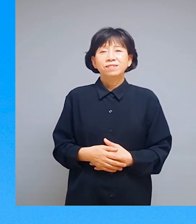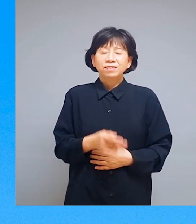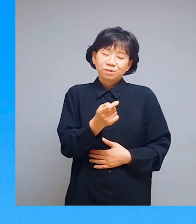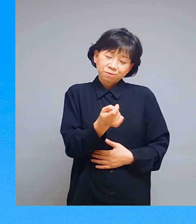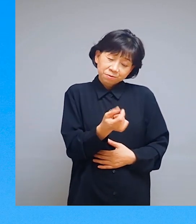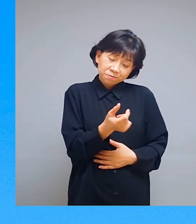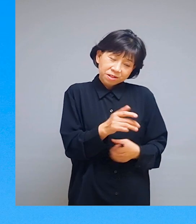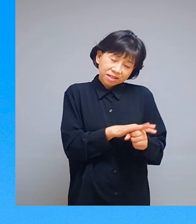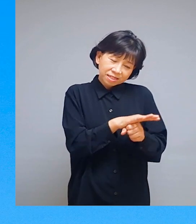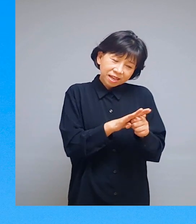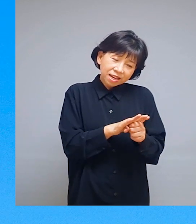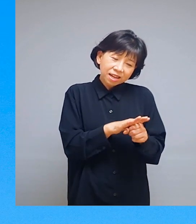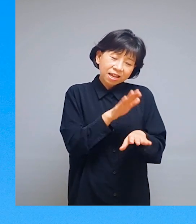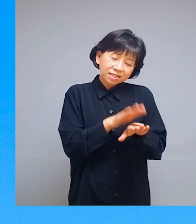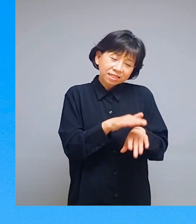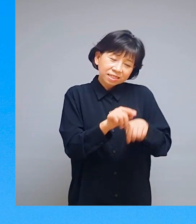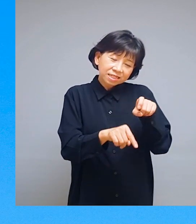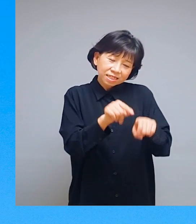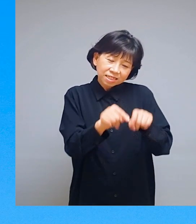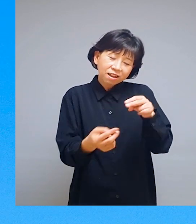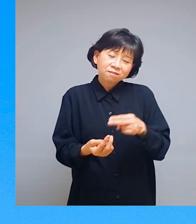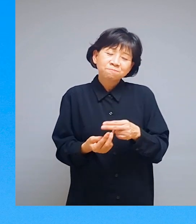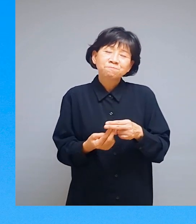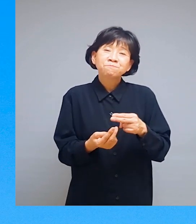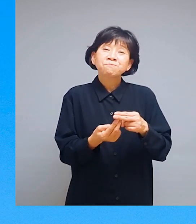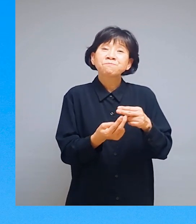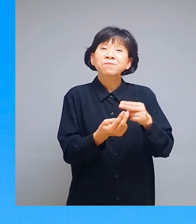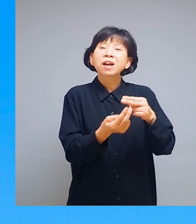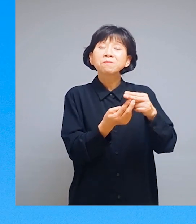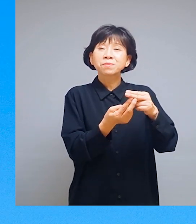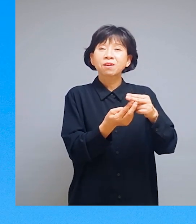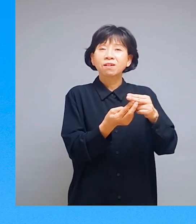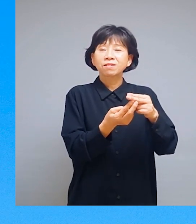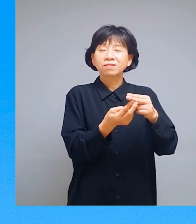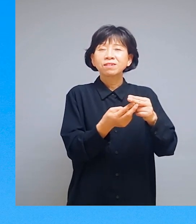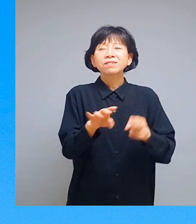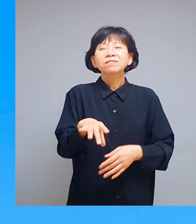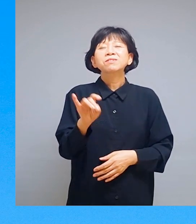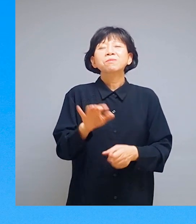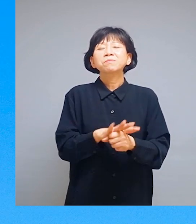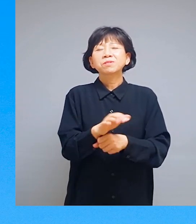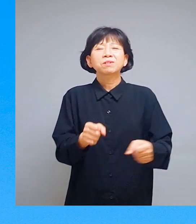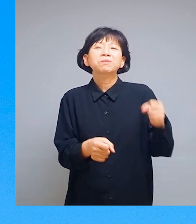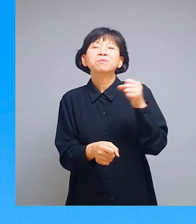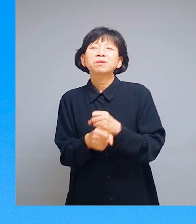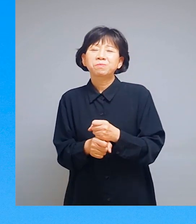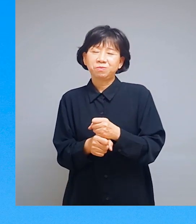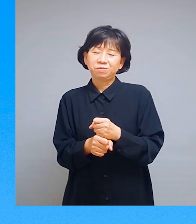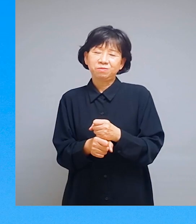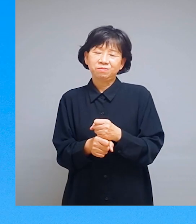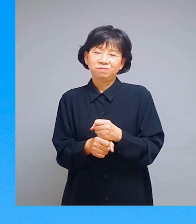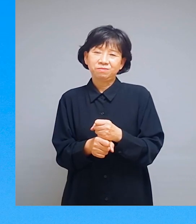작은 사랑의 실천이 쌓이면 어느새 주님이 원하시는 첫사랑이 회복되어져 가는 거죠.